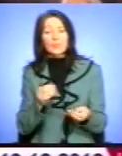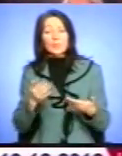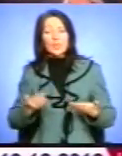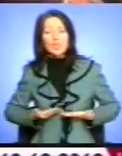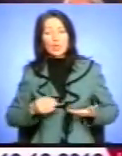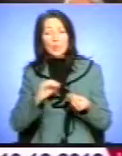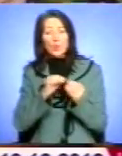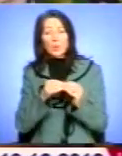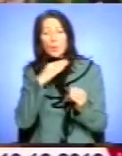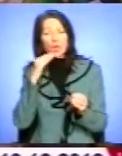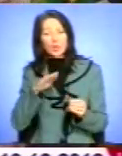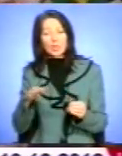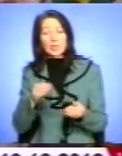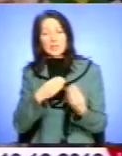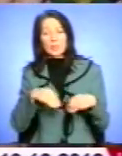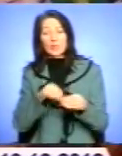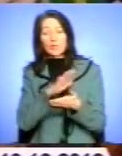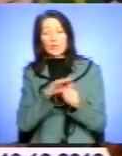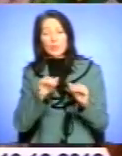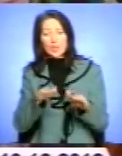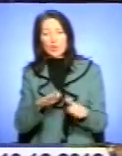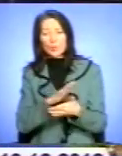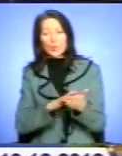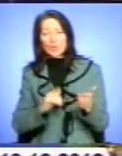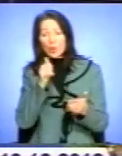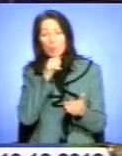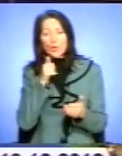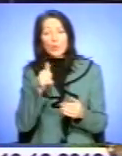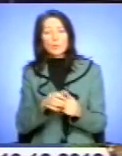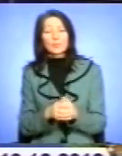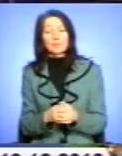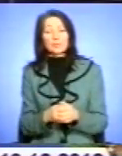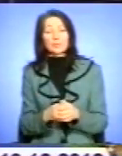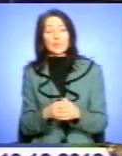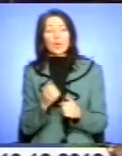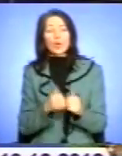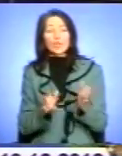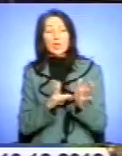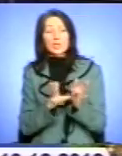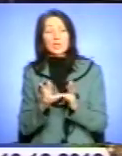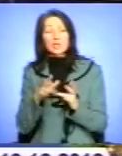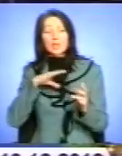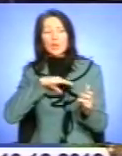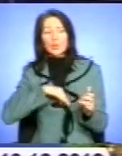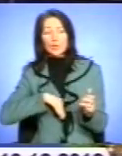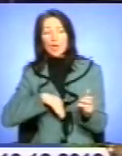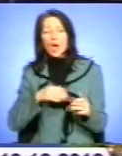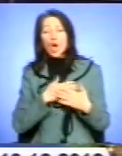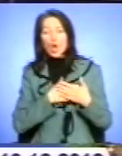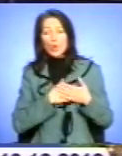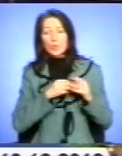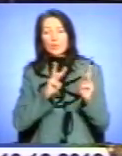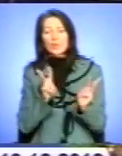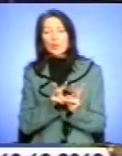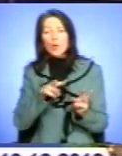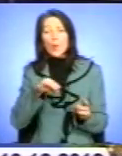сімей вирішуватимуть протягом року, зазначив Петро Гоч. Кожна християнська душа любить Святого Миколая і звертається